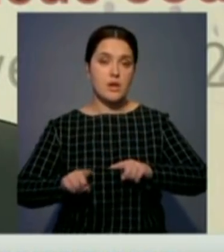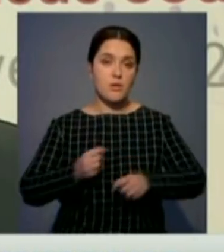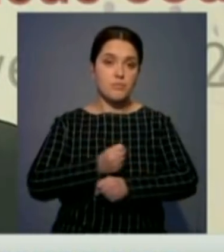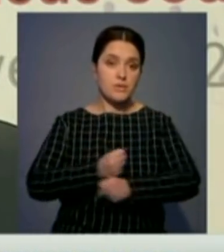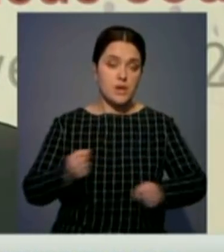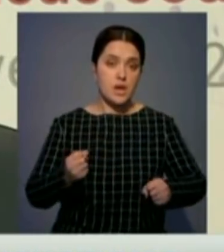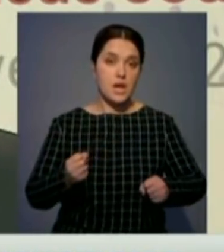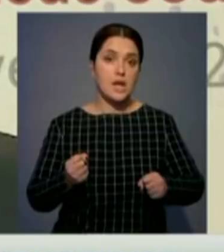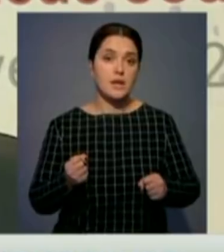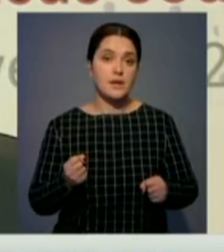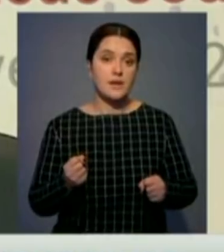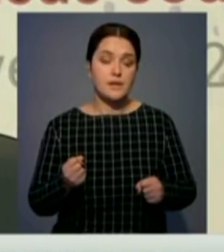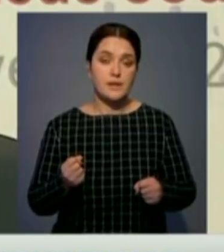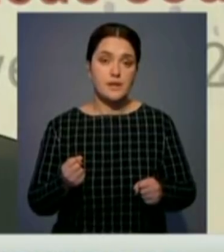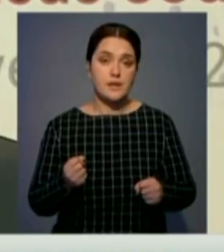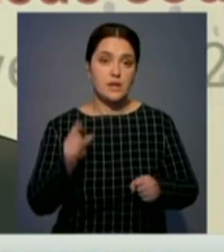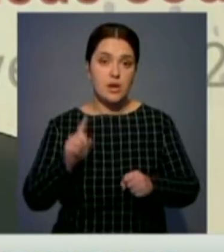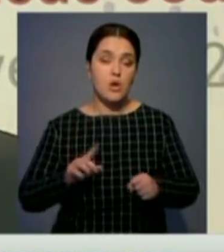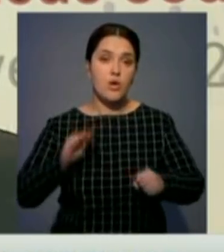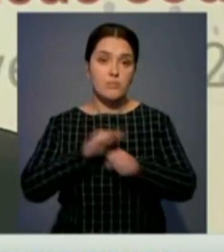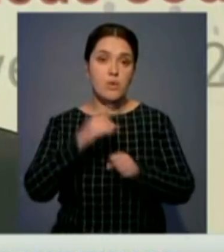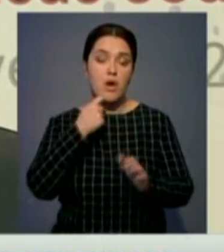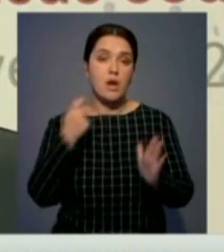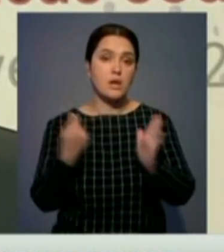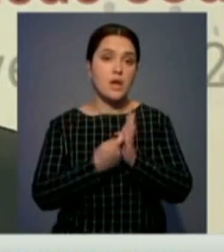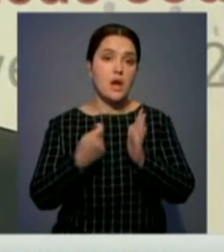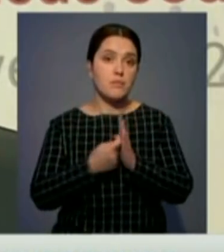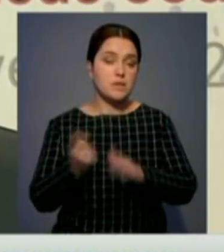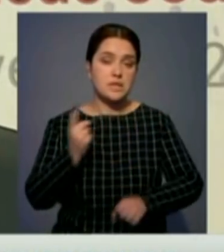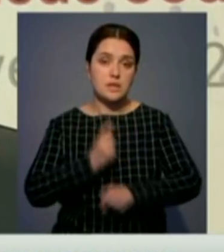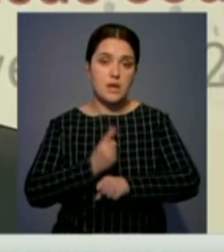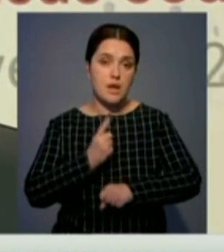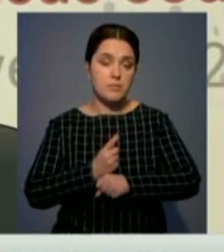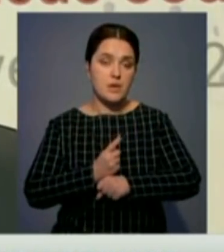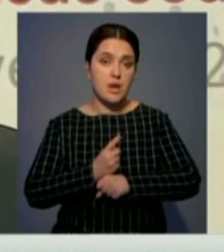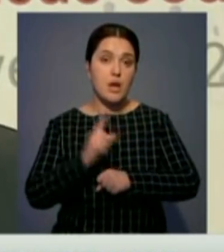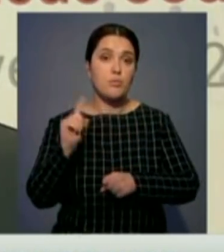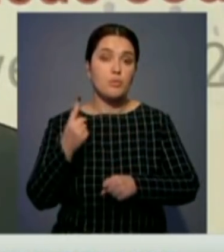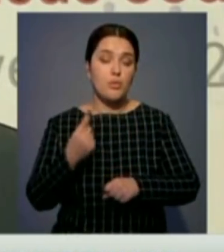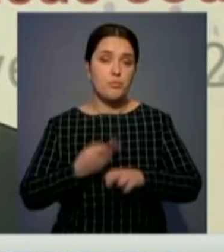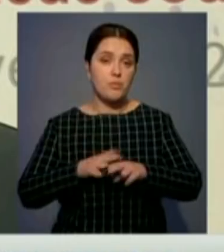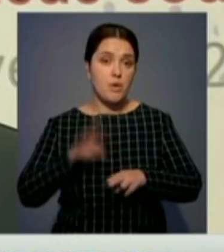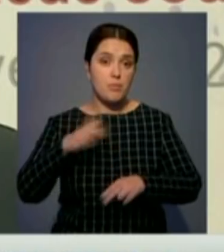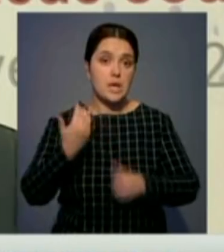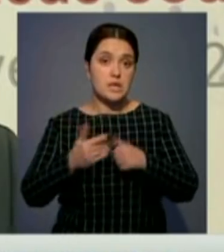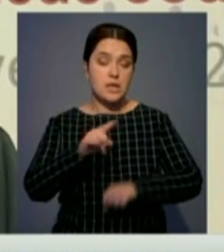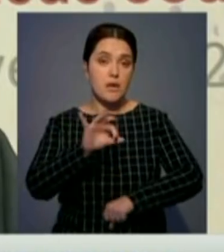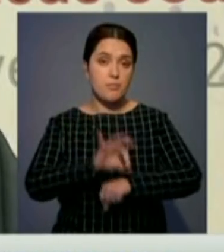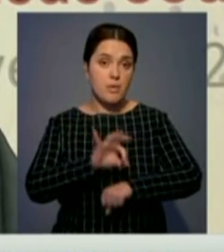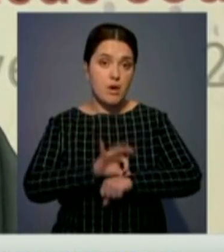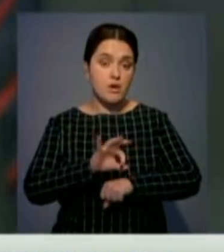Понимаете, это добавляется в корма. Вот это недопустимо. В результате микроорганизмы